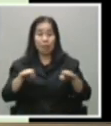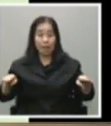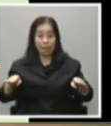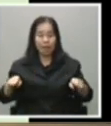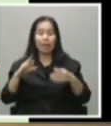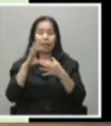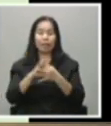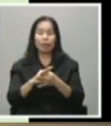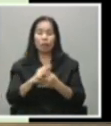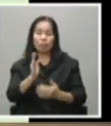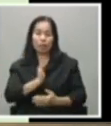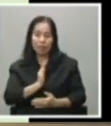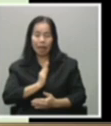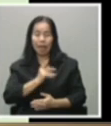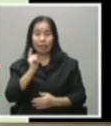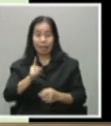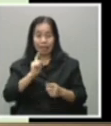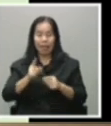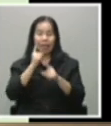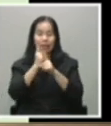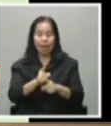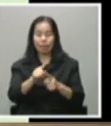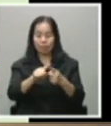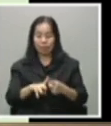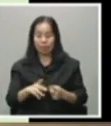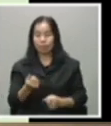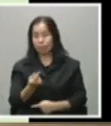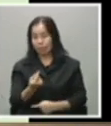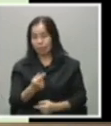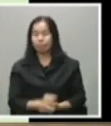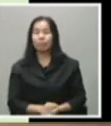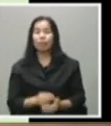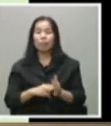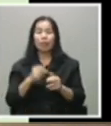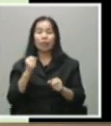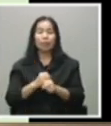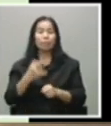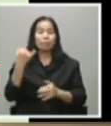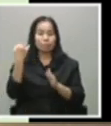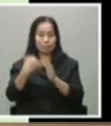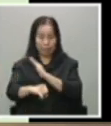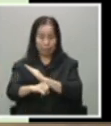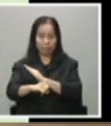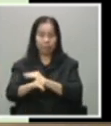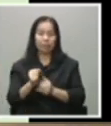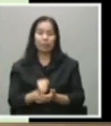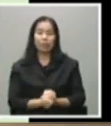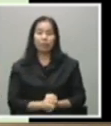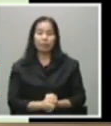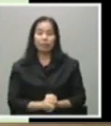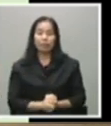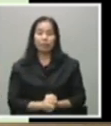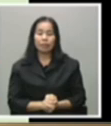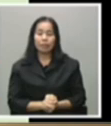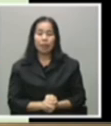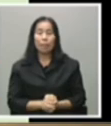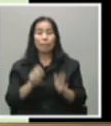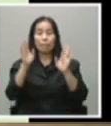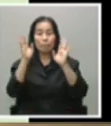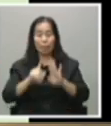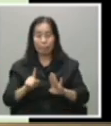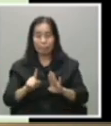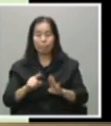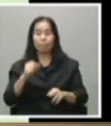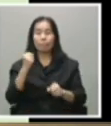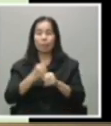ริยธรรมตามค่านิยมหลักข้อ11ถือว่ามีการฝ่าฝืนในลักษณะที่ฝ่าฝืนจริ